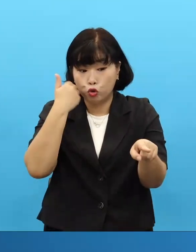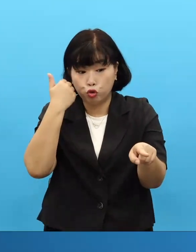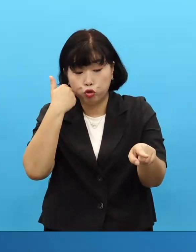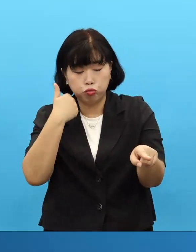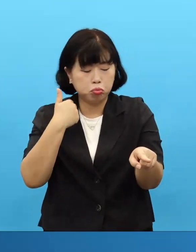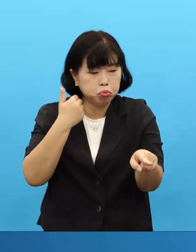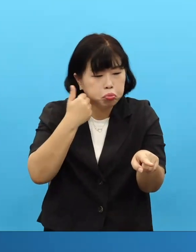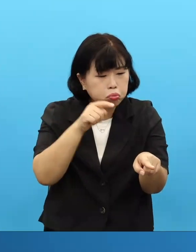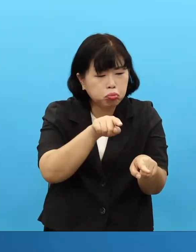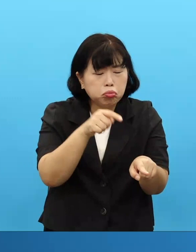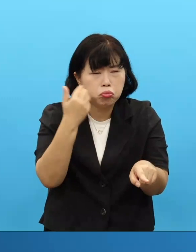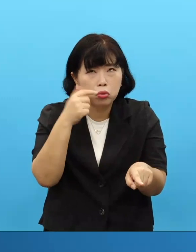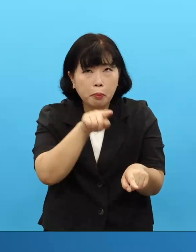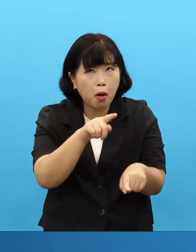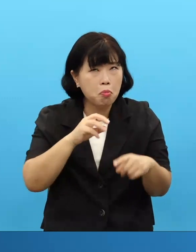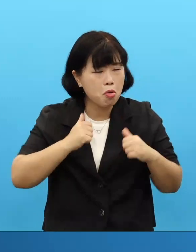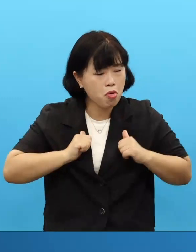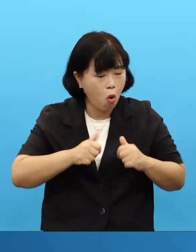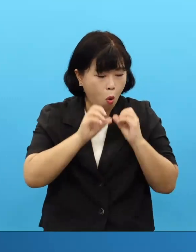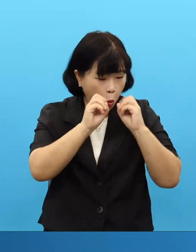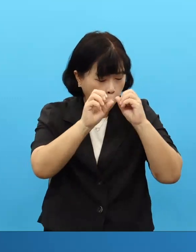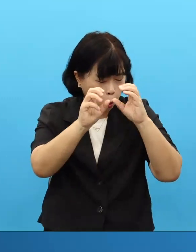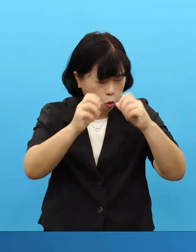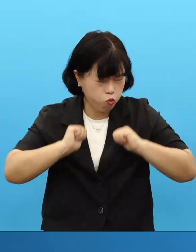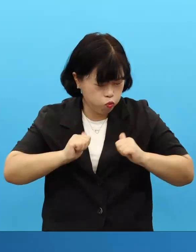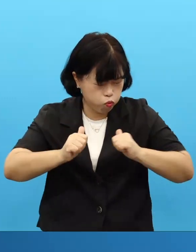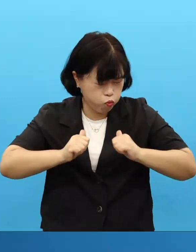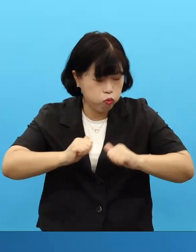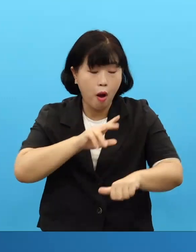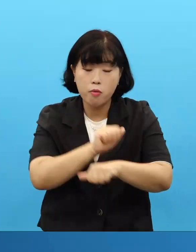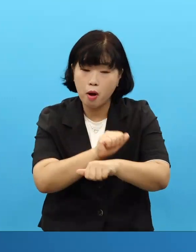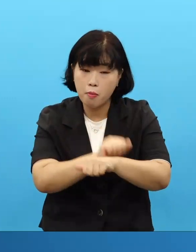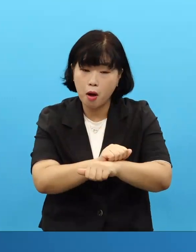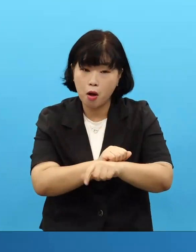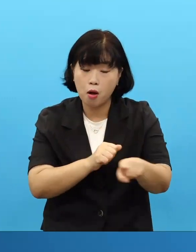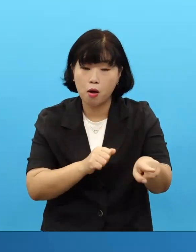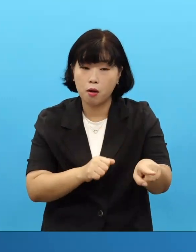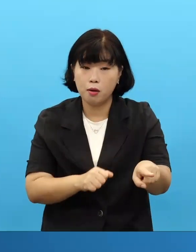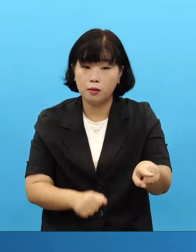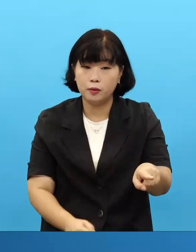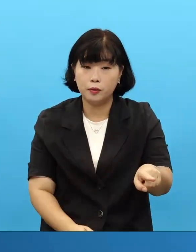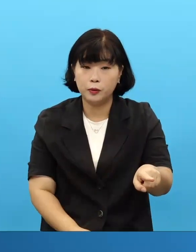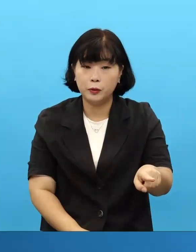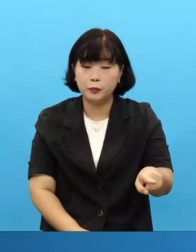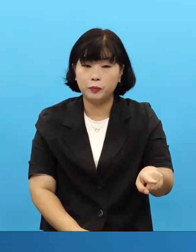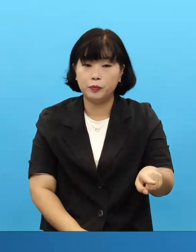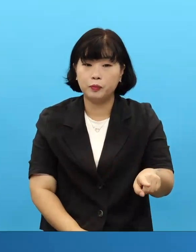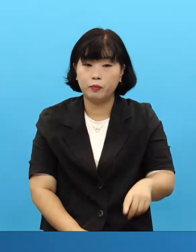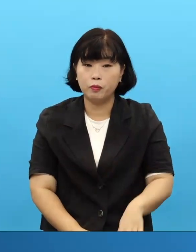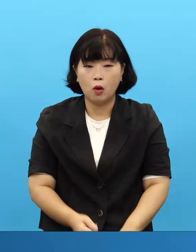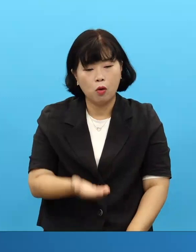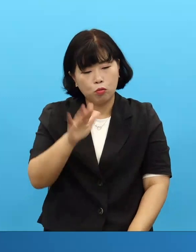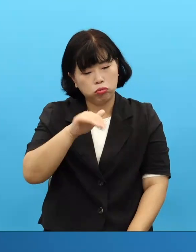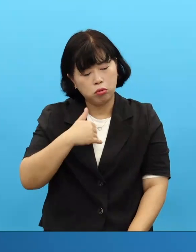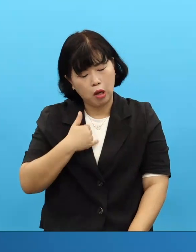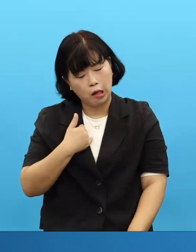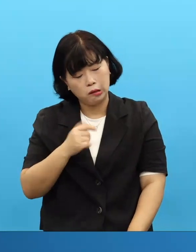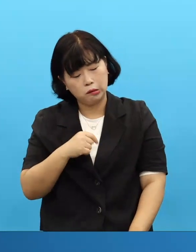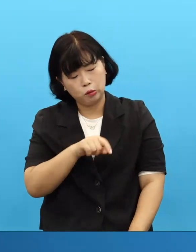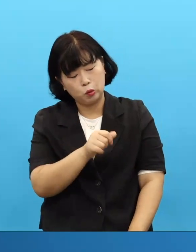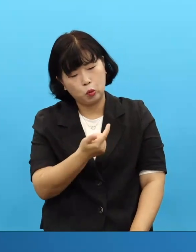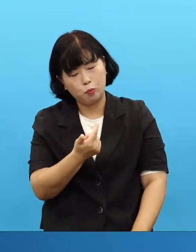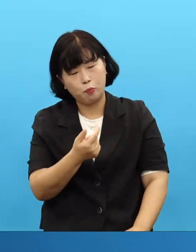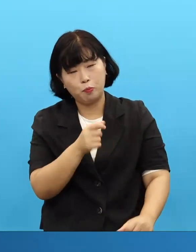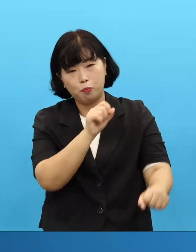나가더라고요. If you look at some people, they're very diligent in going out to evangelize. 저는 성격이 마음이 약해서 그런지 그리 못해요. But my temperament, because